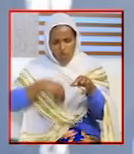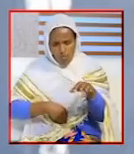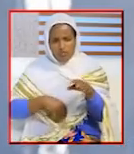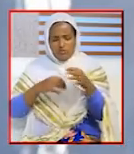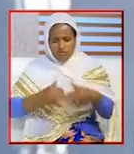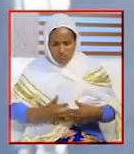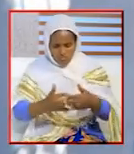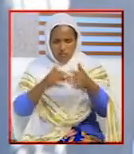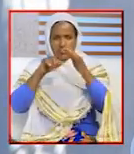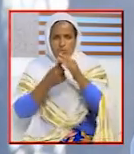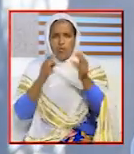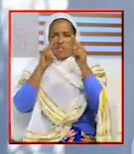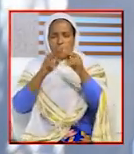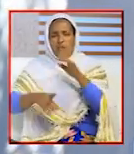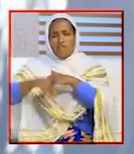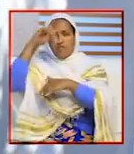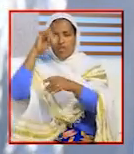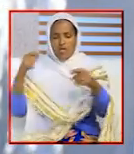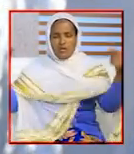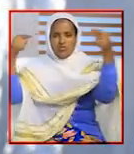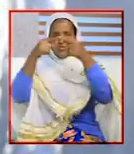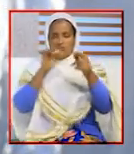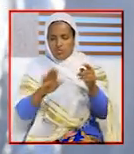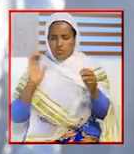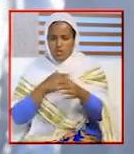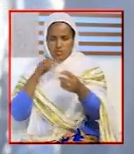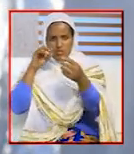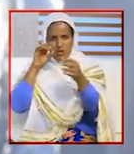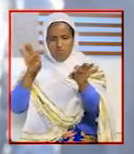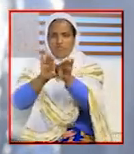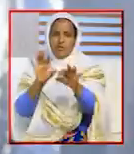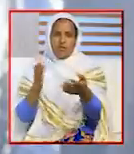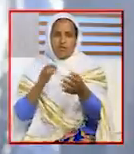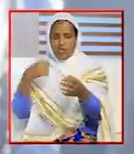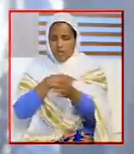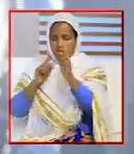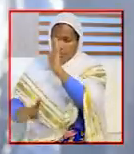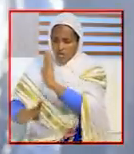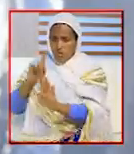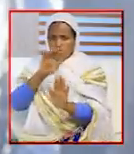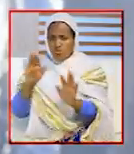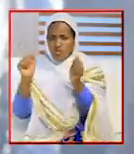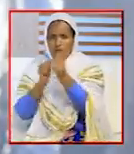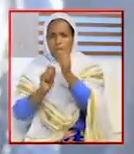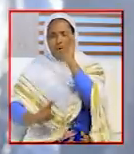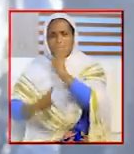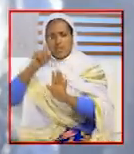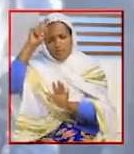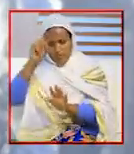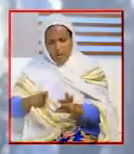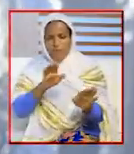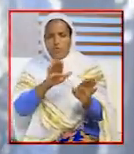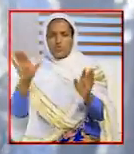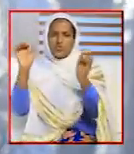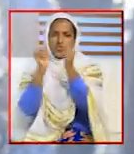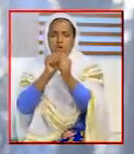ጀምሮ ከጽንሰት ጀምሮ በጣም ከፍተኛ ግንኙነት ከልጆቻችን ጋር እና ከምናሳድጋቸው ልጆች ጋር ማሳደግ ከሚገባ